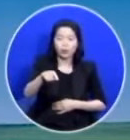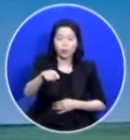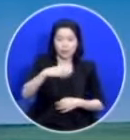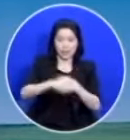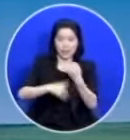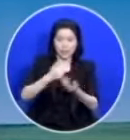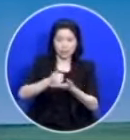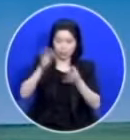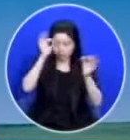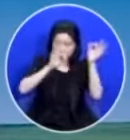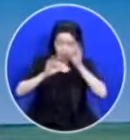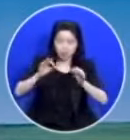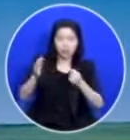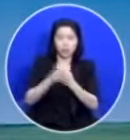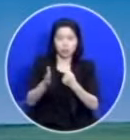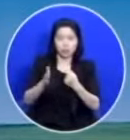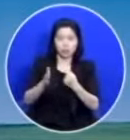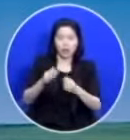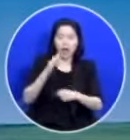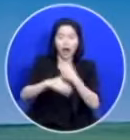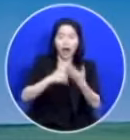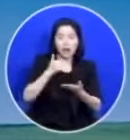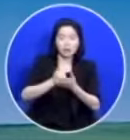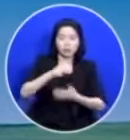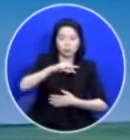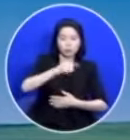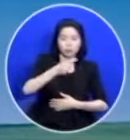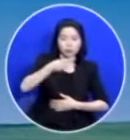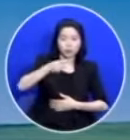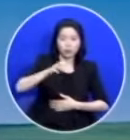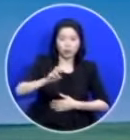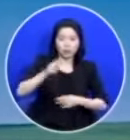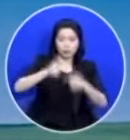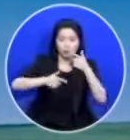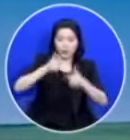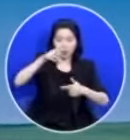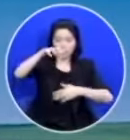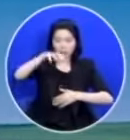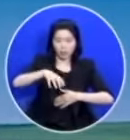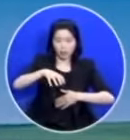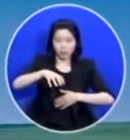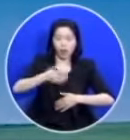때문입니다 하나님은 로뎀나무 아래에서 엘리야에게 먹을 것을 주고